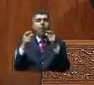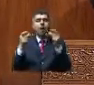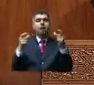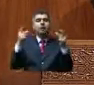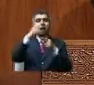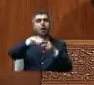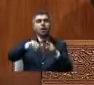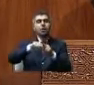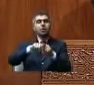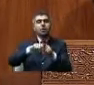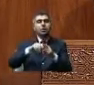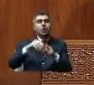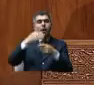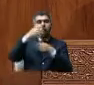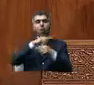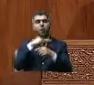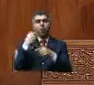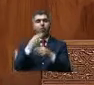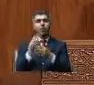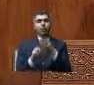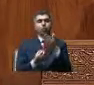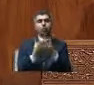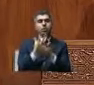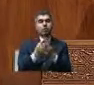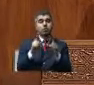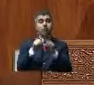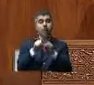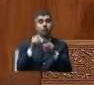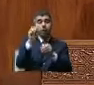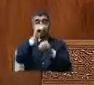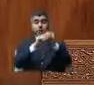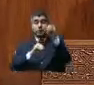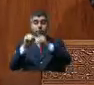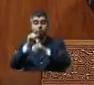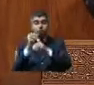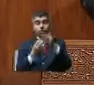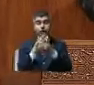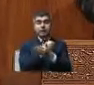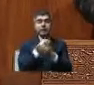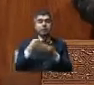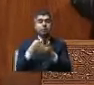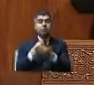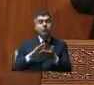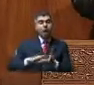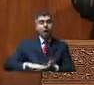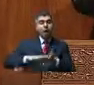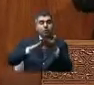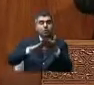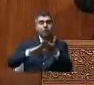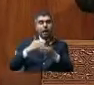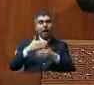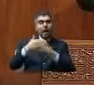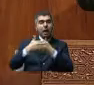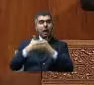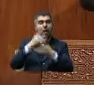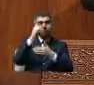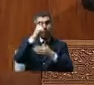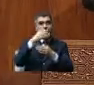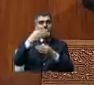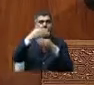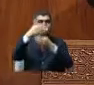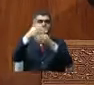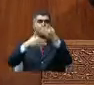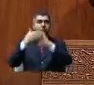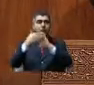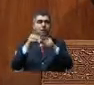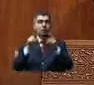الاستشفائي بتعزيز شبكة المستشفيات وتأهيل المستشفيات العمومية وتحسين خدماتها، وبهذا الخصوص سيتم قريبا الشروع في بناء مراكز